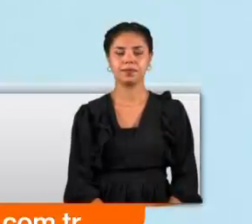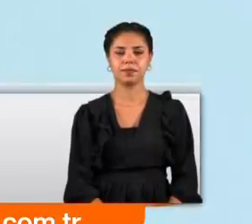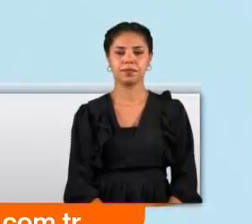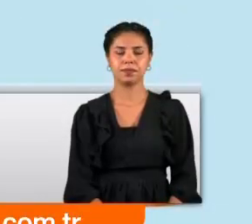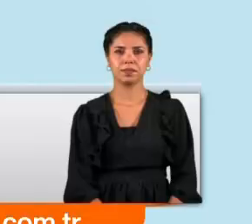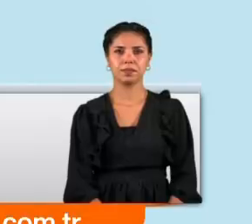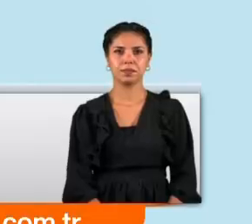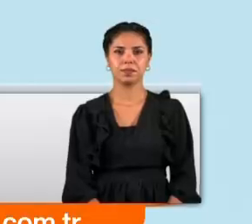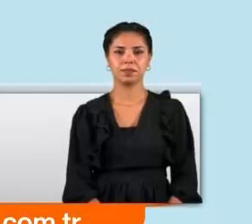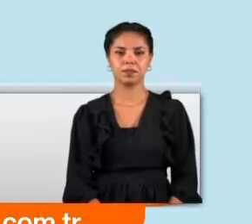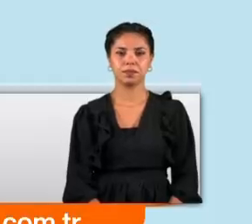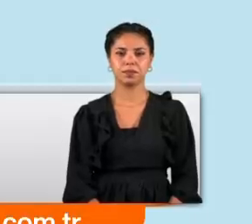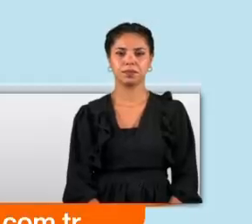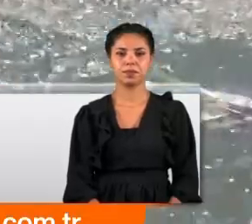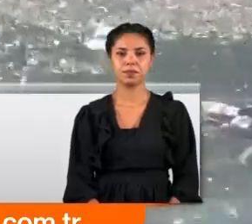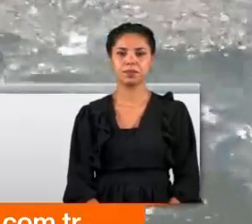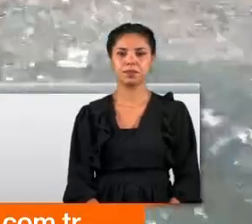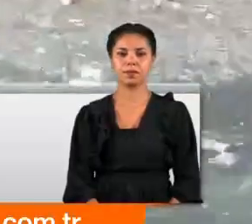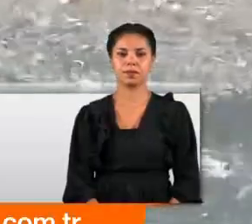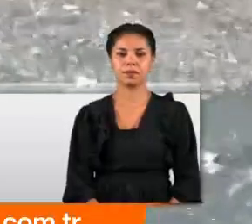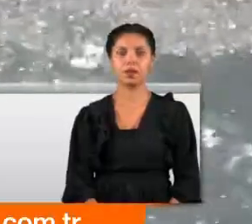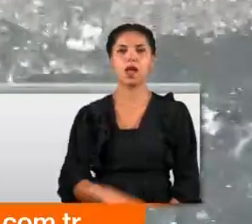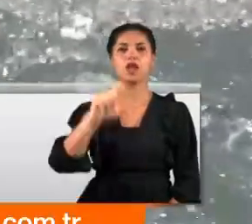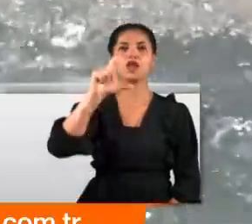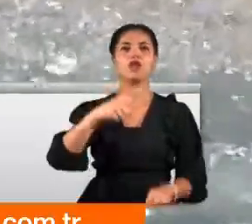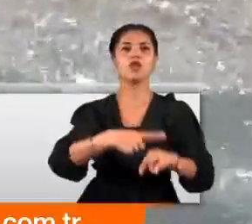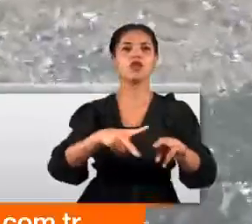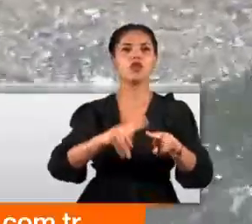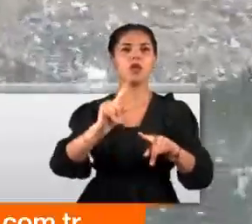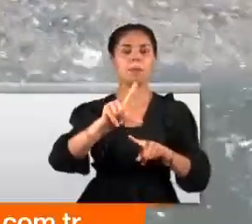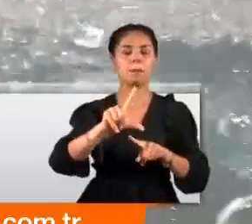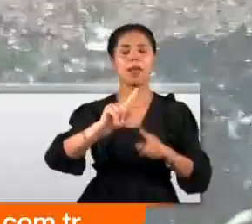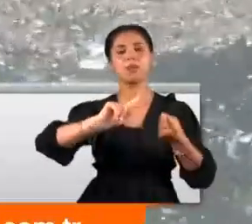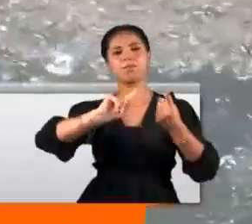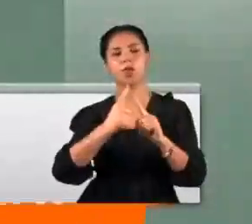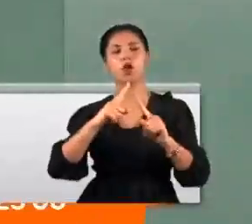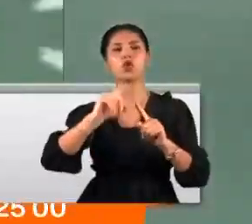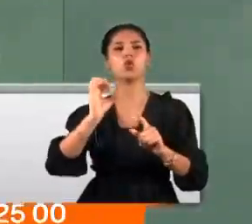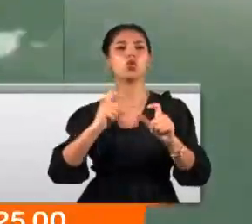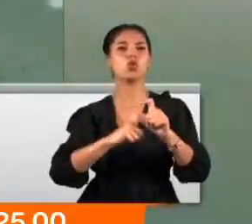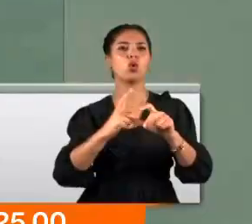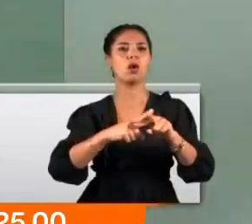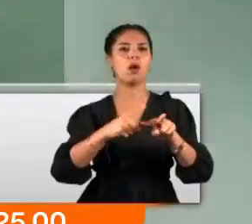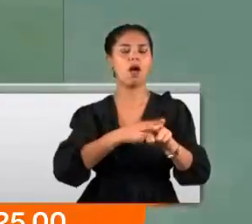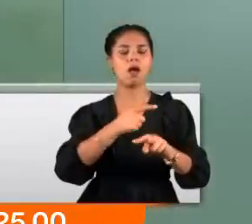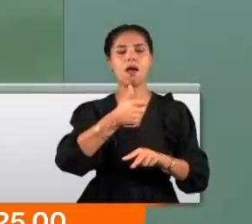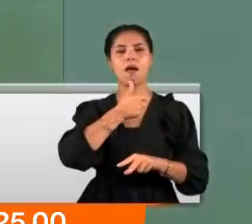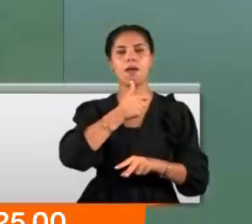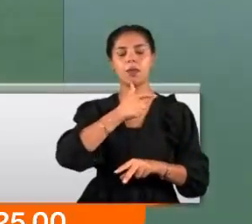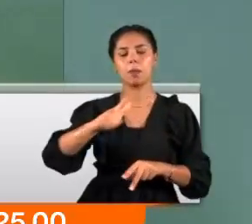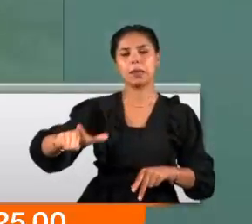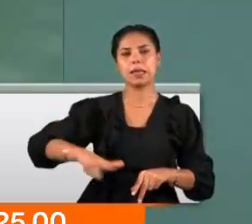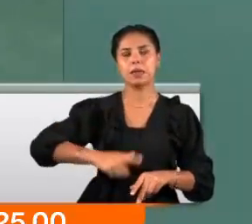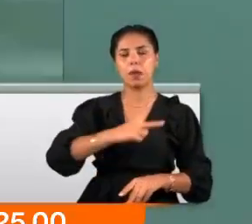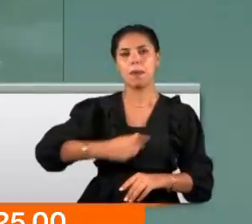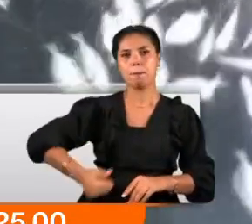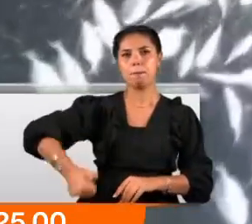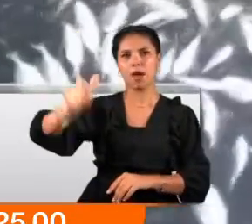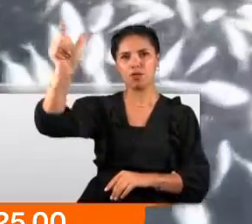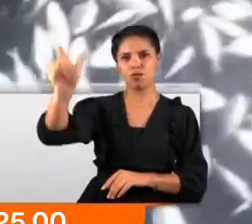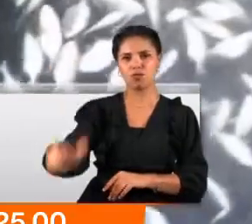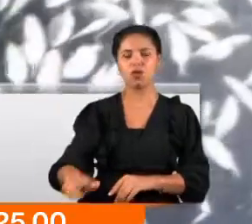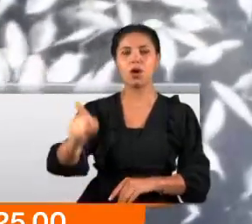Daha sonradan buraya taşınmış türler. Cemil Tugay kirliliğe böyle mazeret bulmuştu. Ama İzmir Körfezi normalin kat be kat